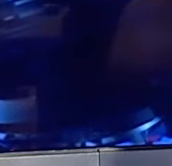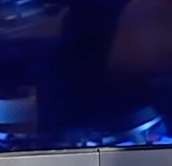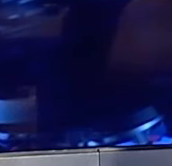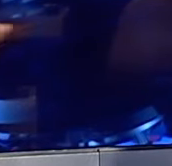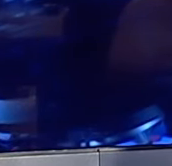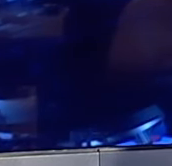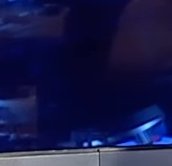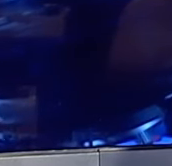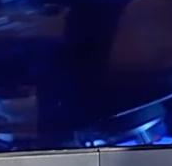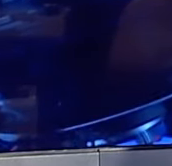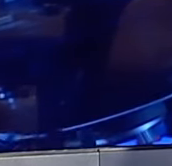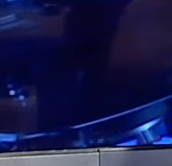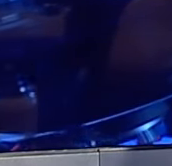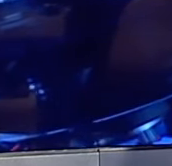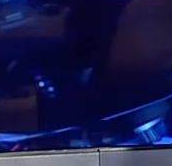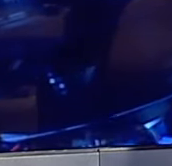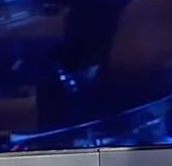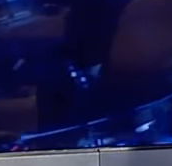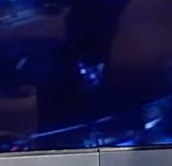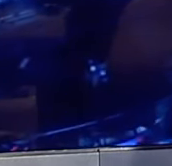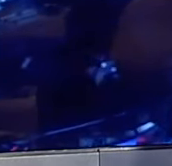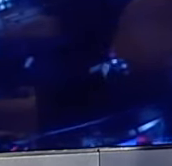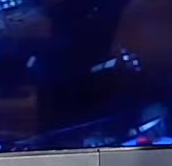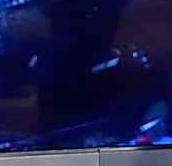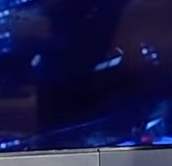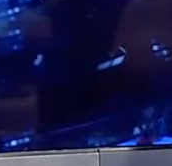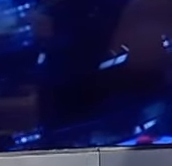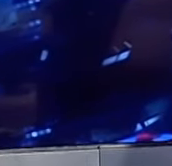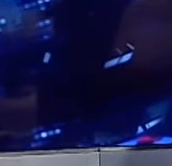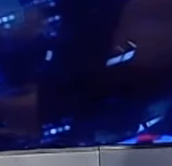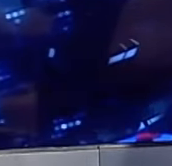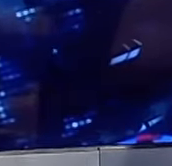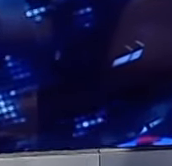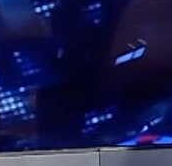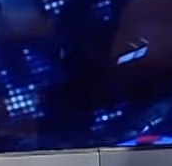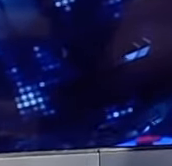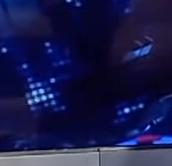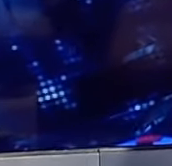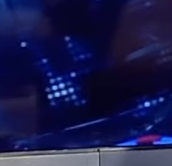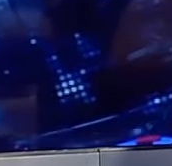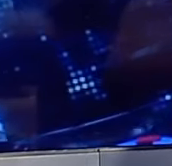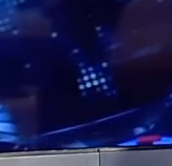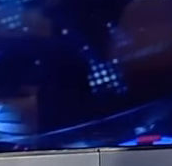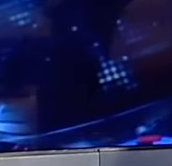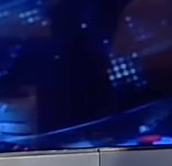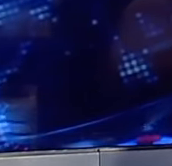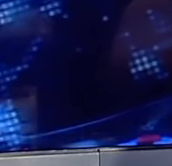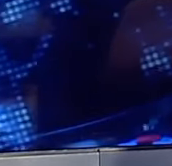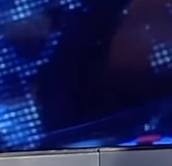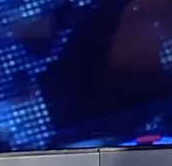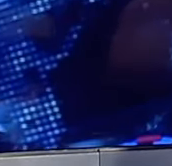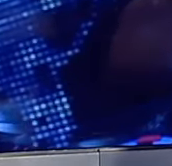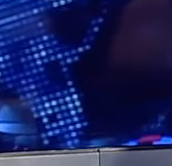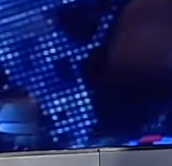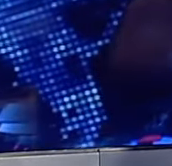القوى السياسية اللبنانية كافة إلى التجاوب مع المبادرات الوطنية المطروحة مجددا